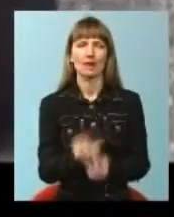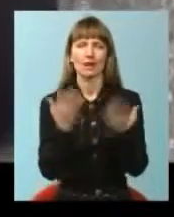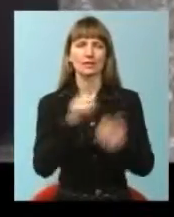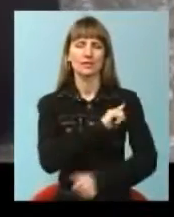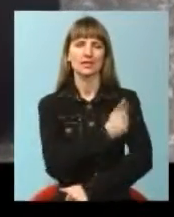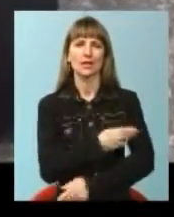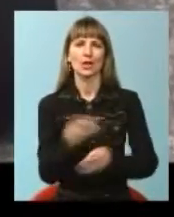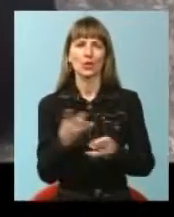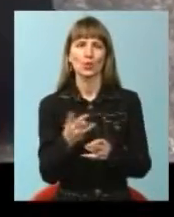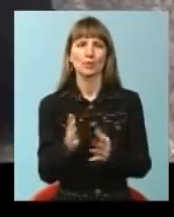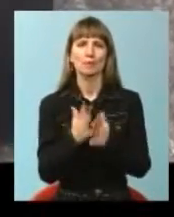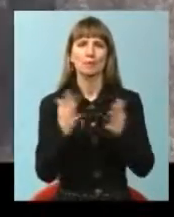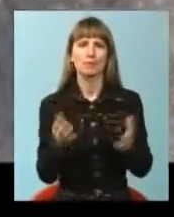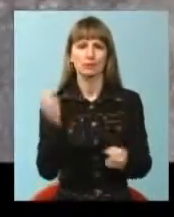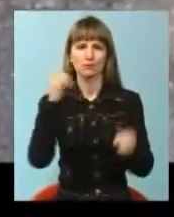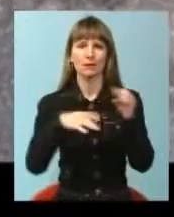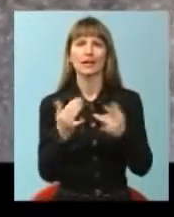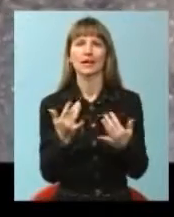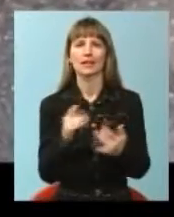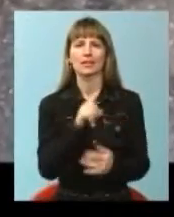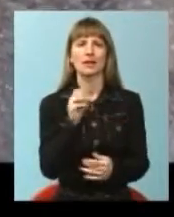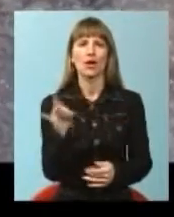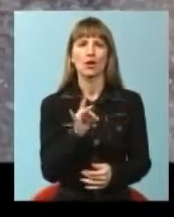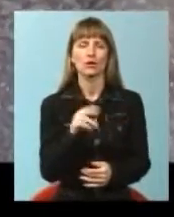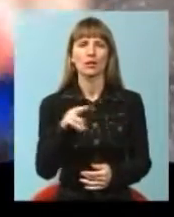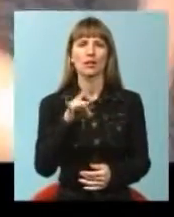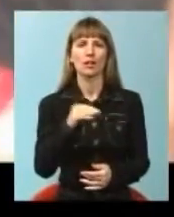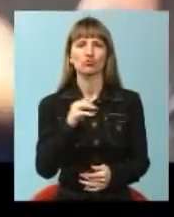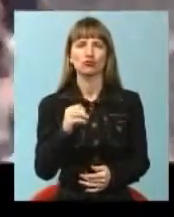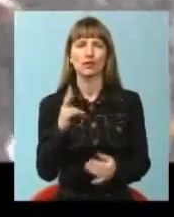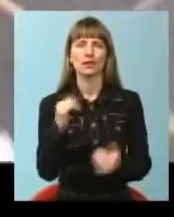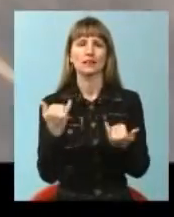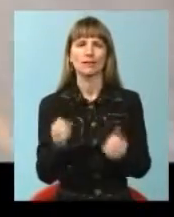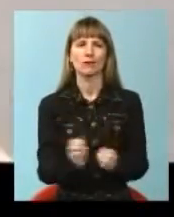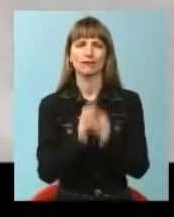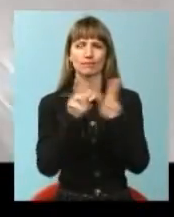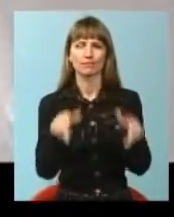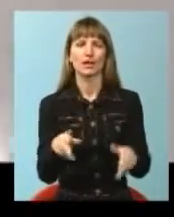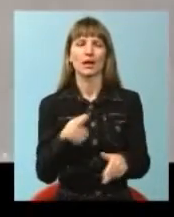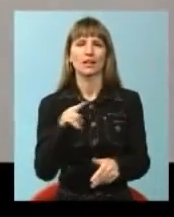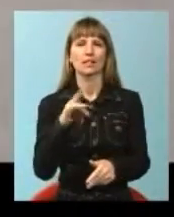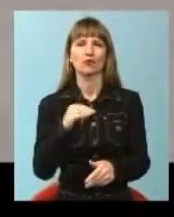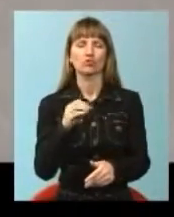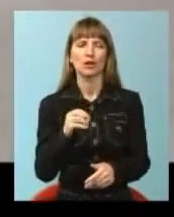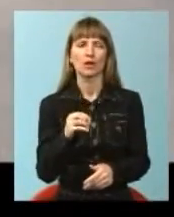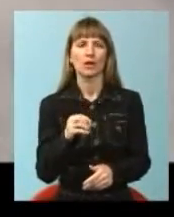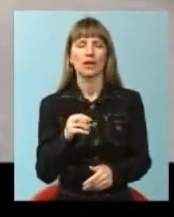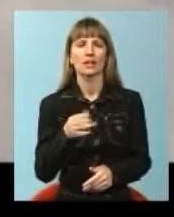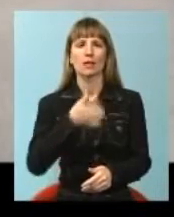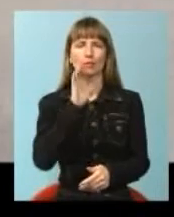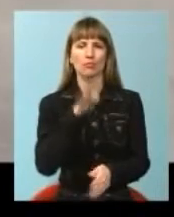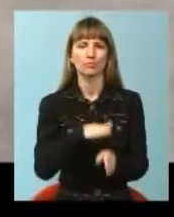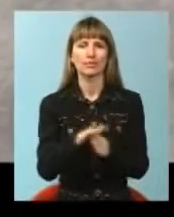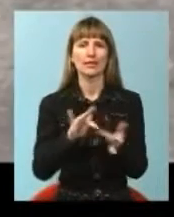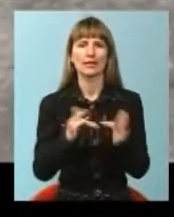варто вкинути у пляшку більше за кількістю чи за розміром драже. На сьогодні фонтан з драже та газованих напоїв заполонив інтернет.